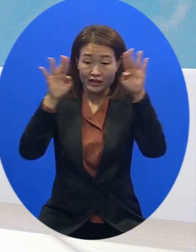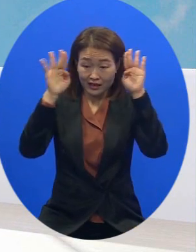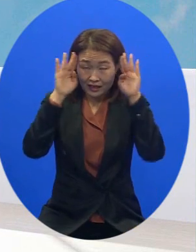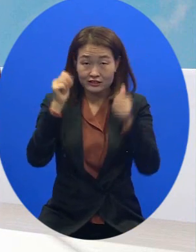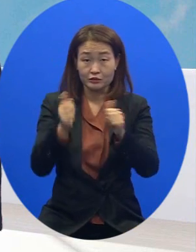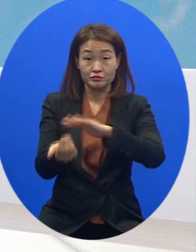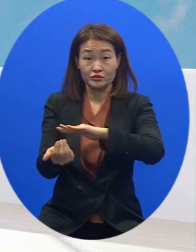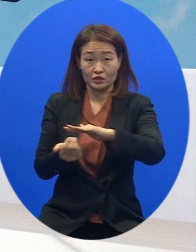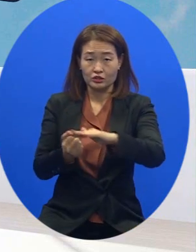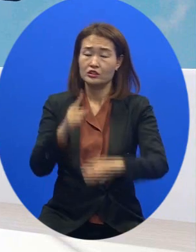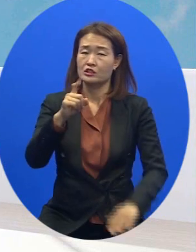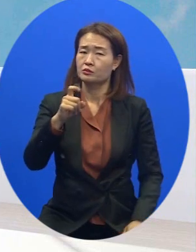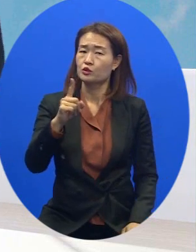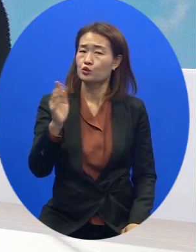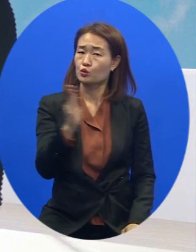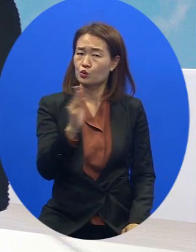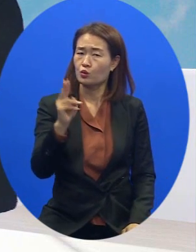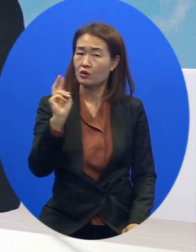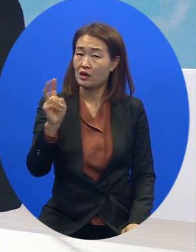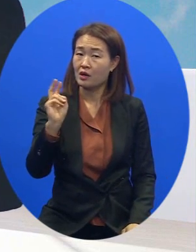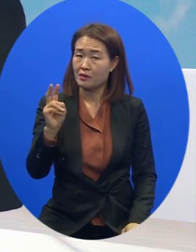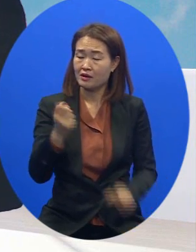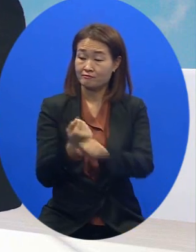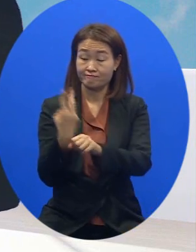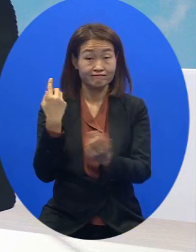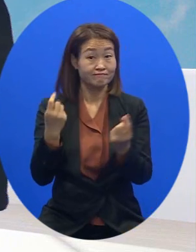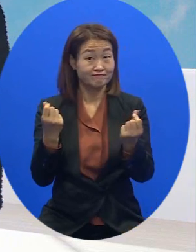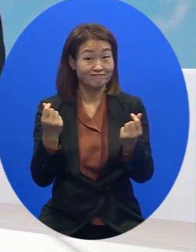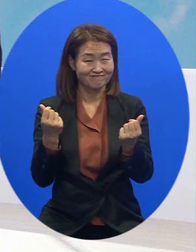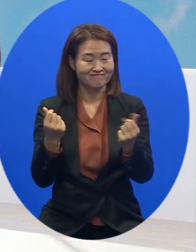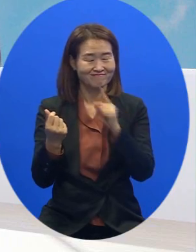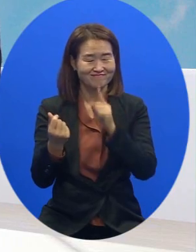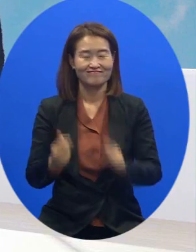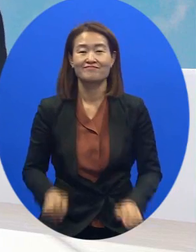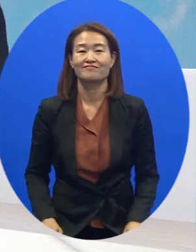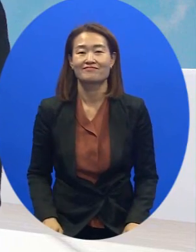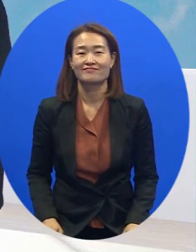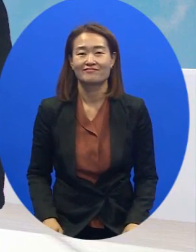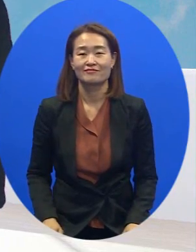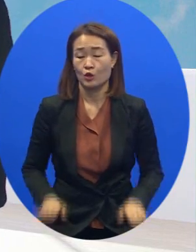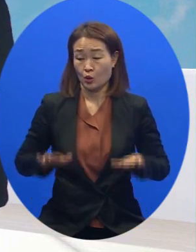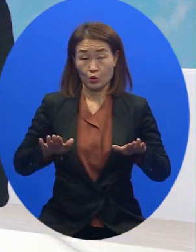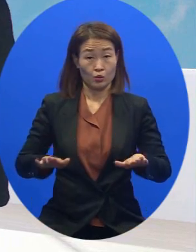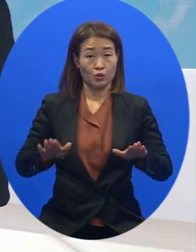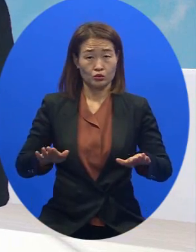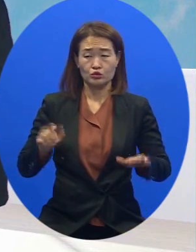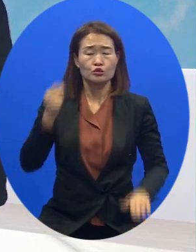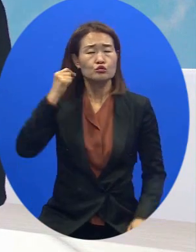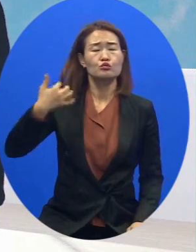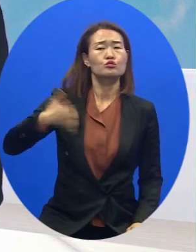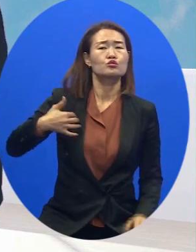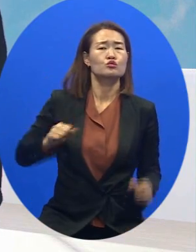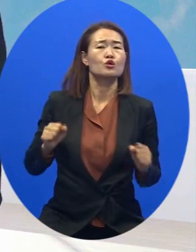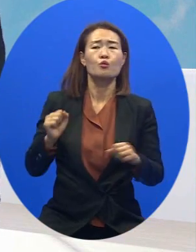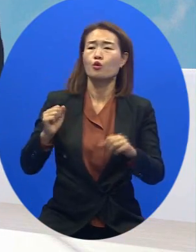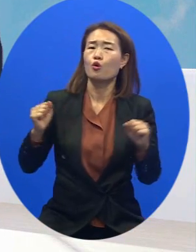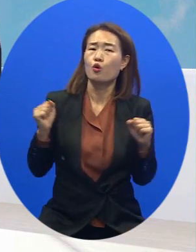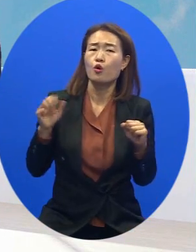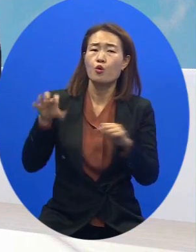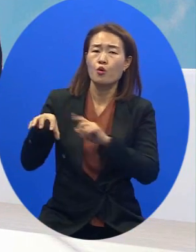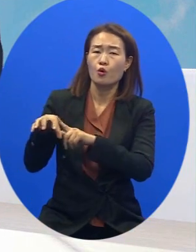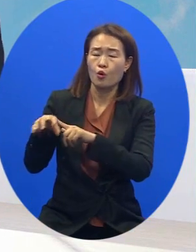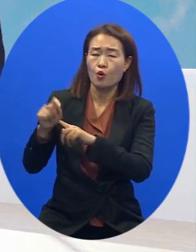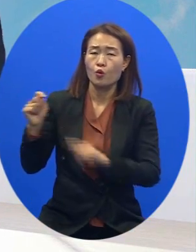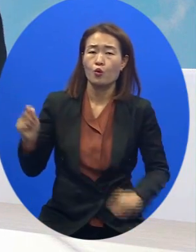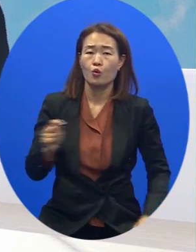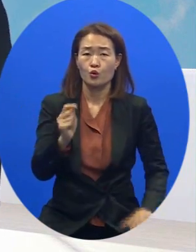모레는 11도 정도로 예상되면서 평년 이맘때 기온을 되찾겠습니다. 오늘 중국 중부지방에 위치한 고기압의